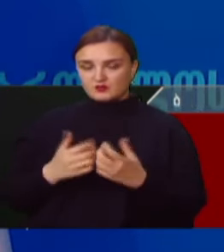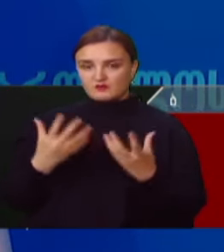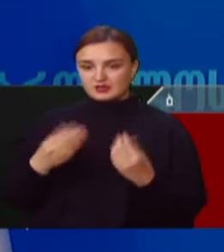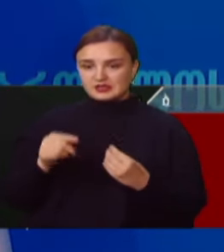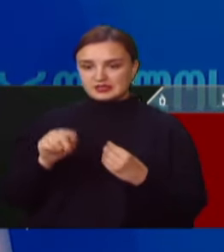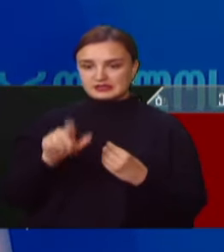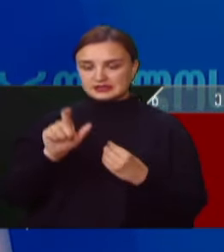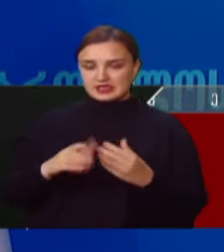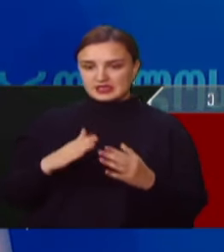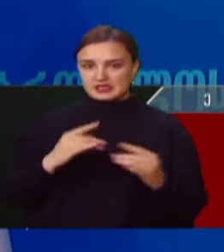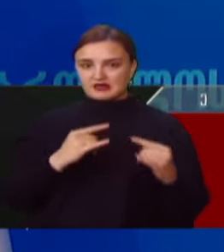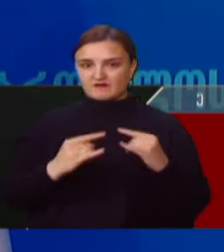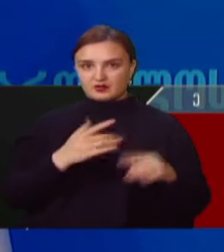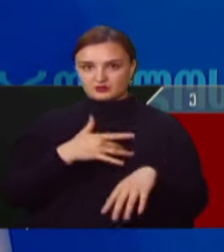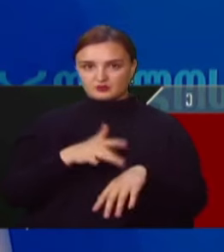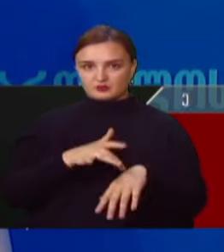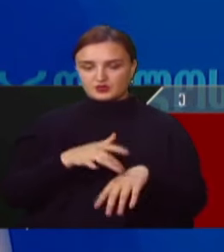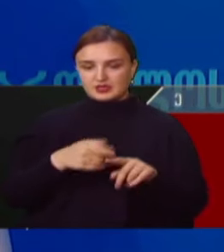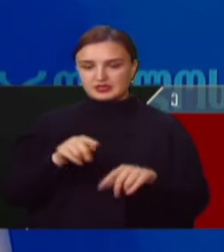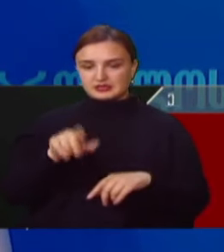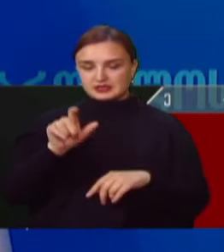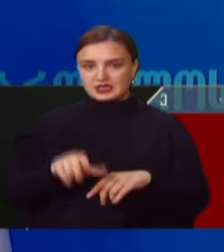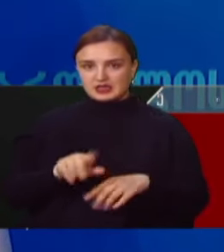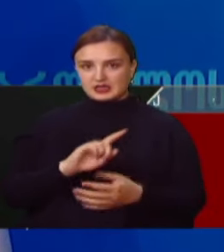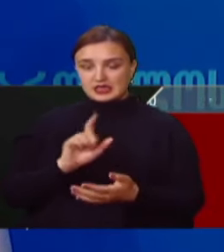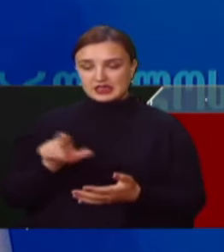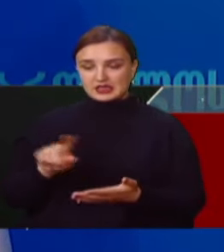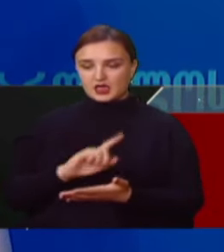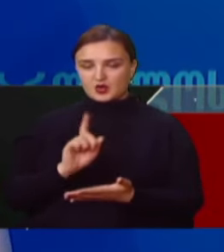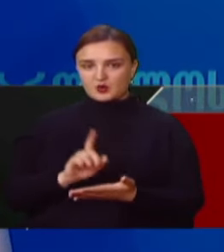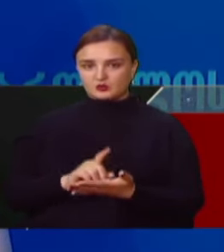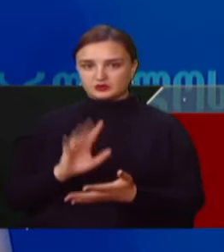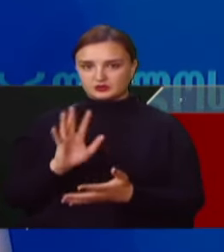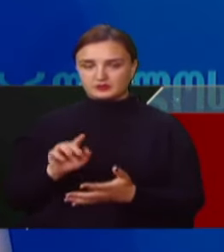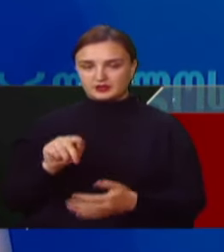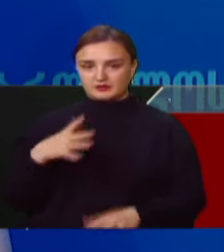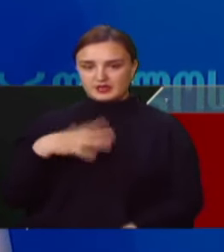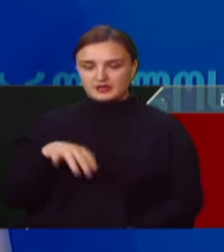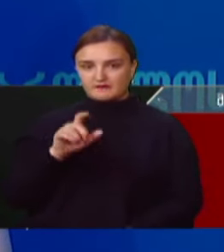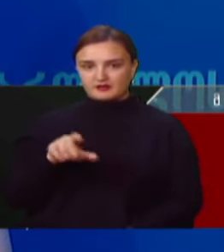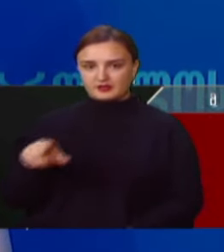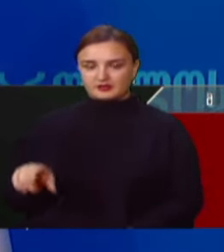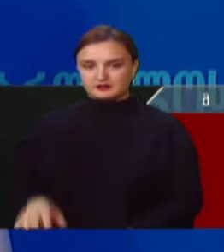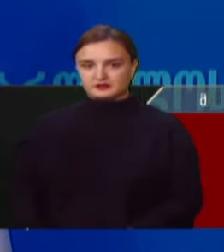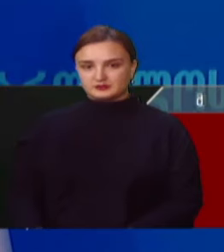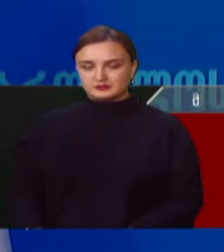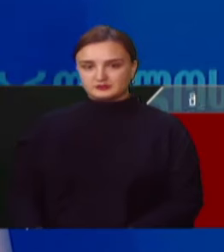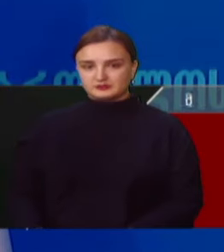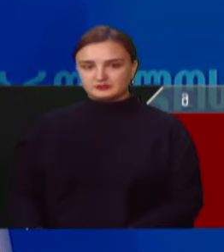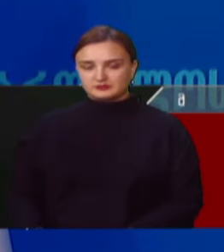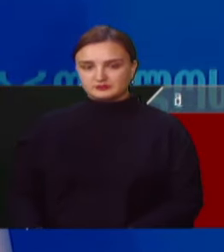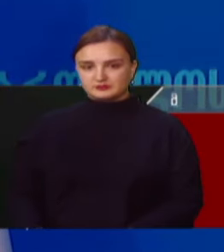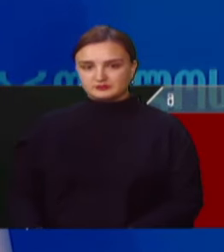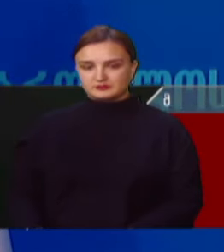ხალხი არის რევანშზე ორიენტირებული, ეს ხალხი აუცილებლად გამოსწოვს ქართველ ხალხს სისხლს, თუ ამ